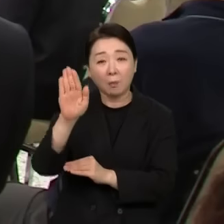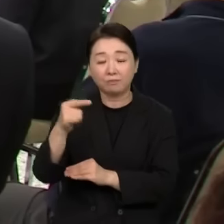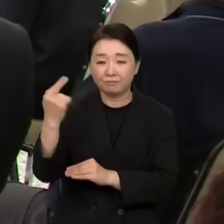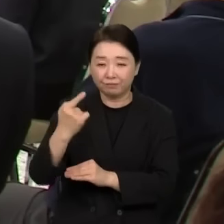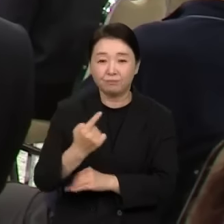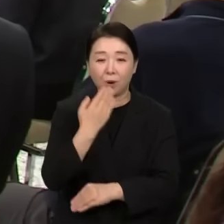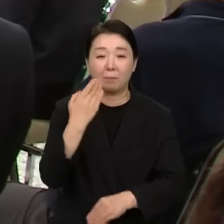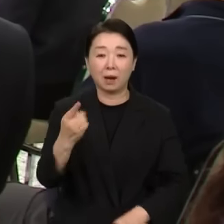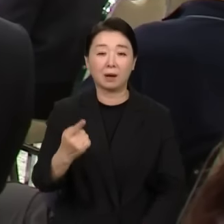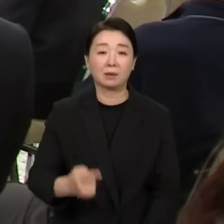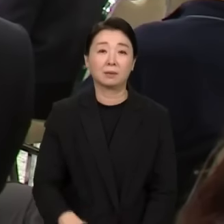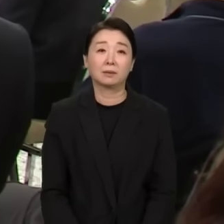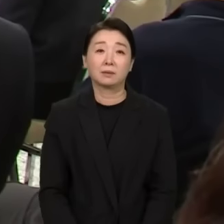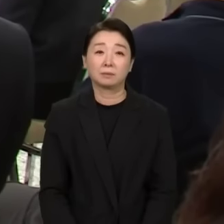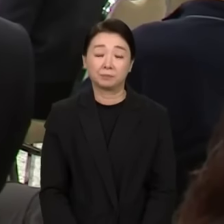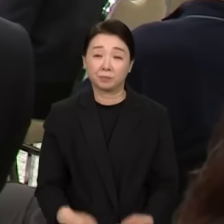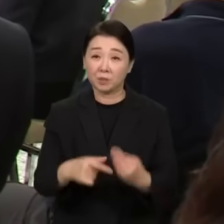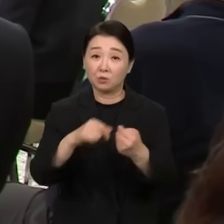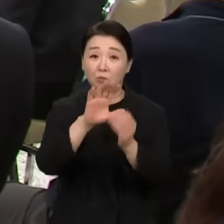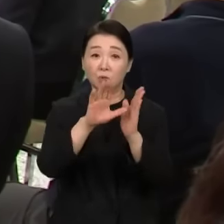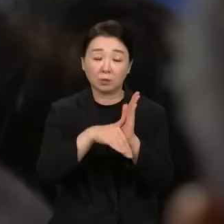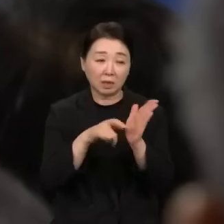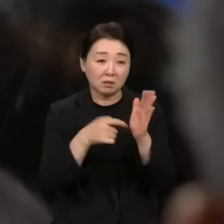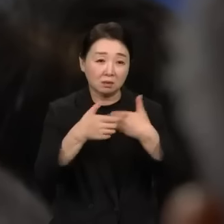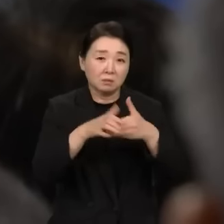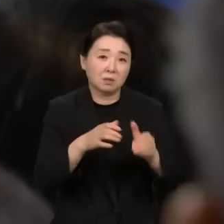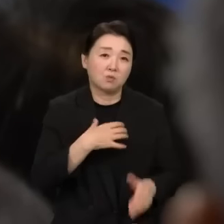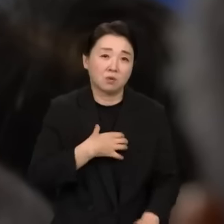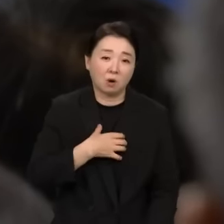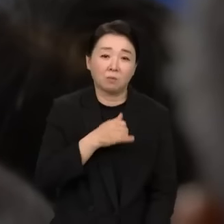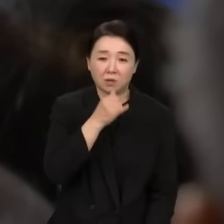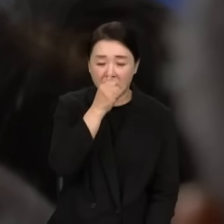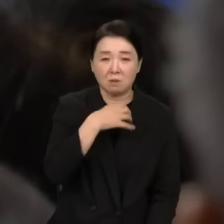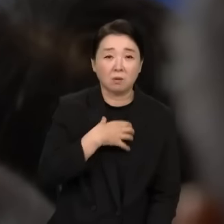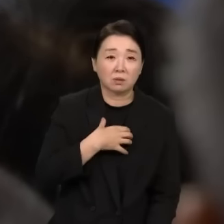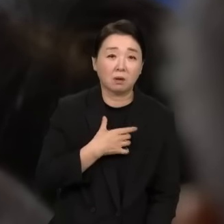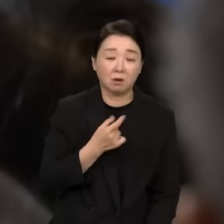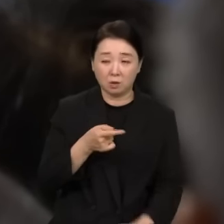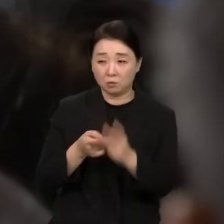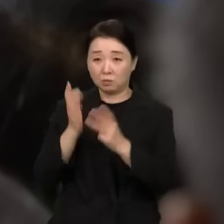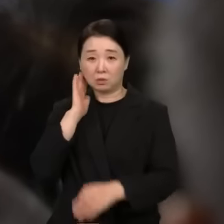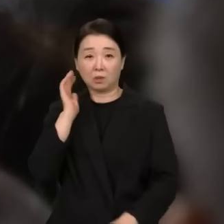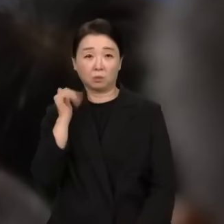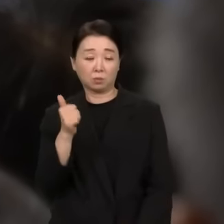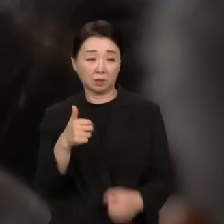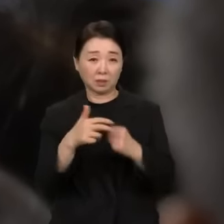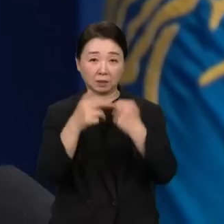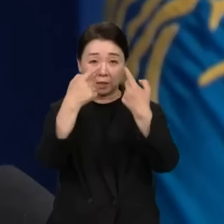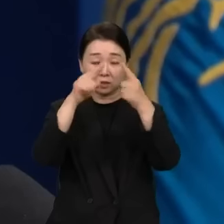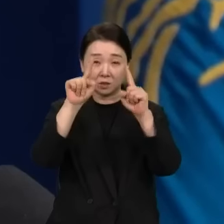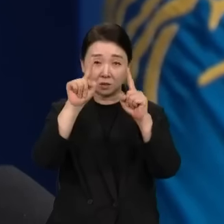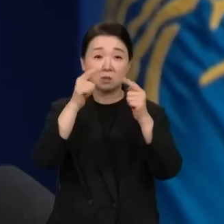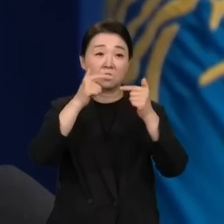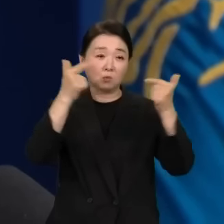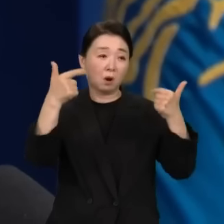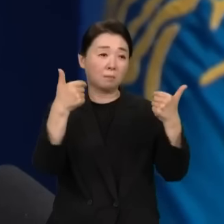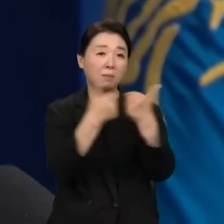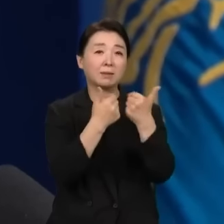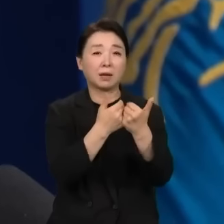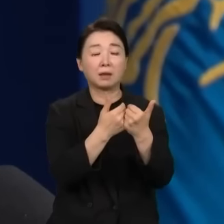기자입니다 추석 연휴 기간 응급실이 고비를 맞을 수 있다는 우려에 대해 윤 대통령은 의대 증원을 반대하는 이들의